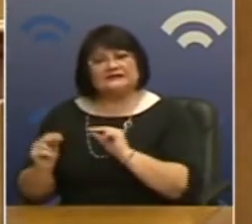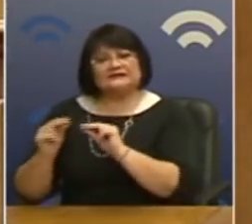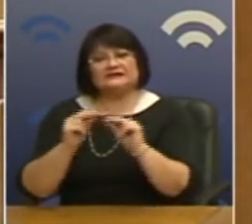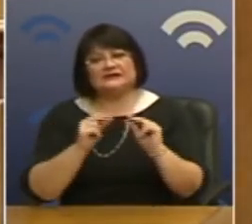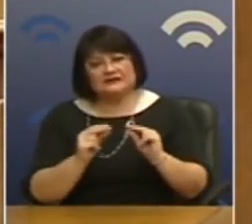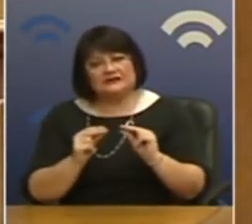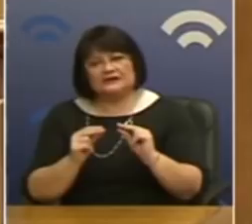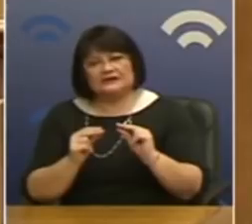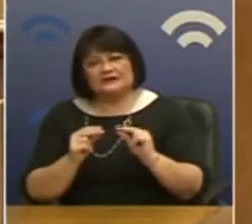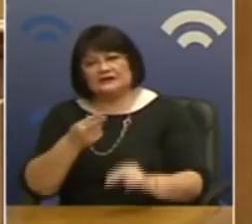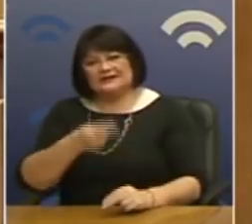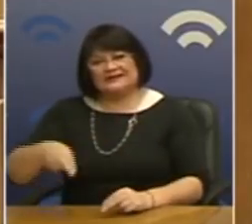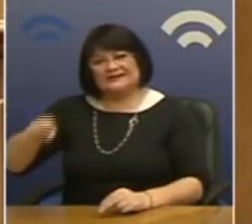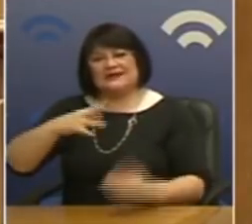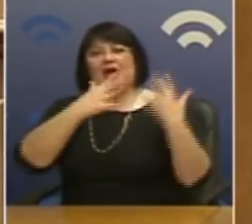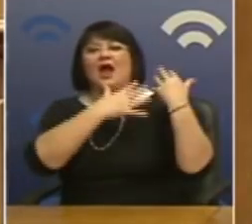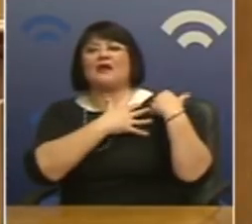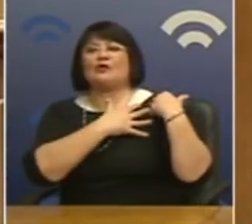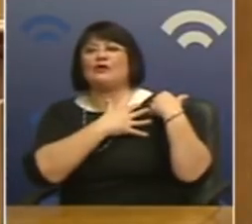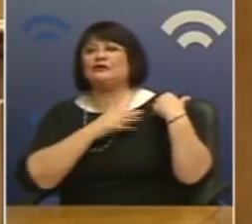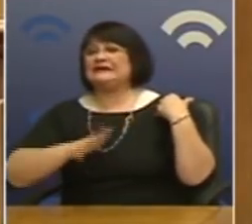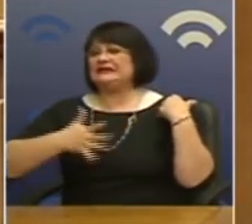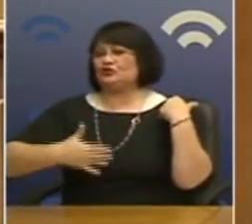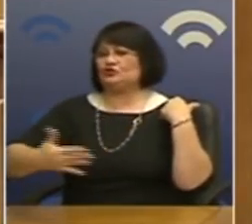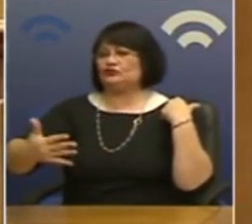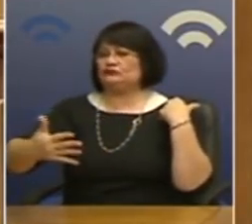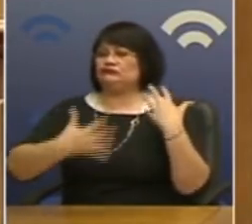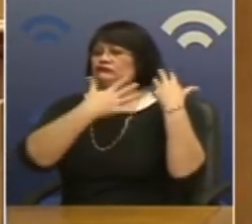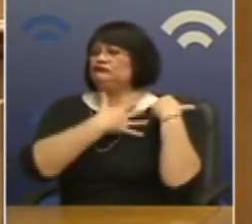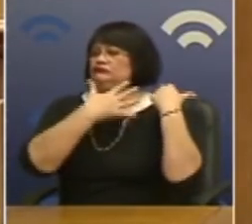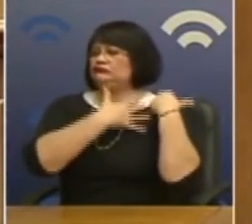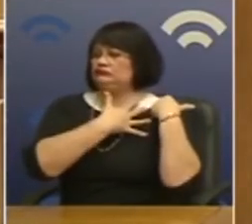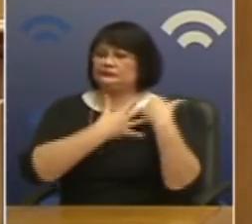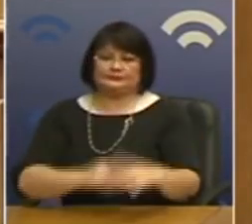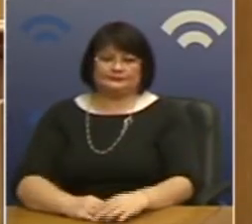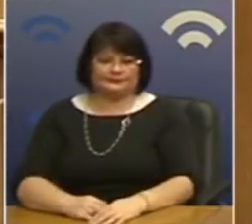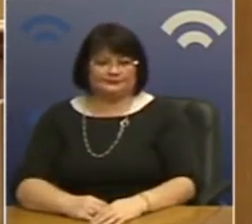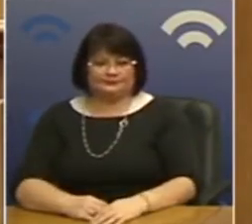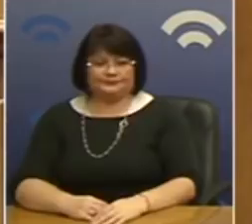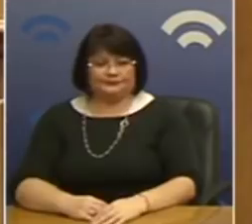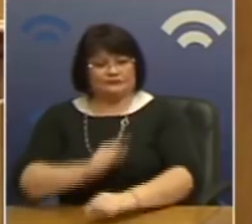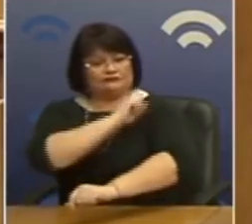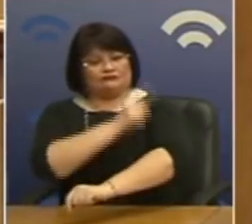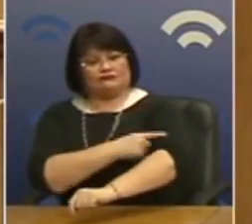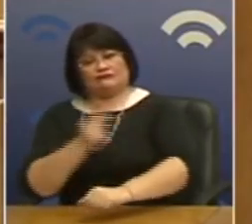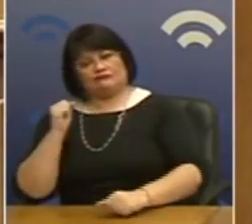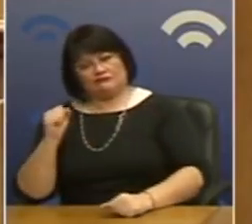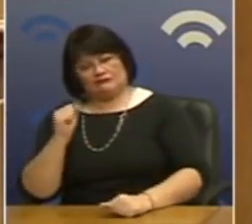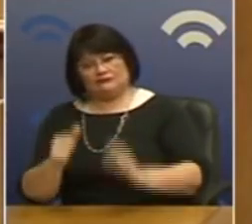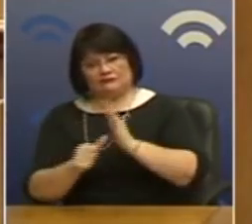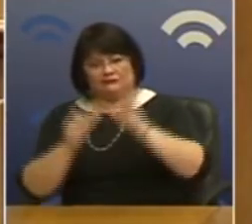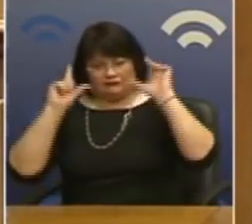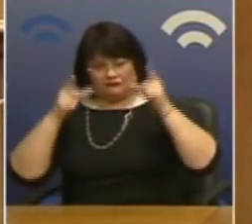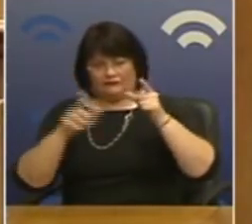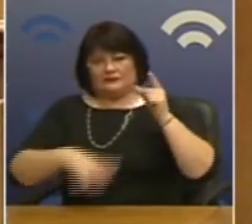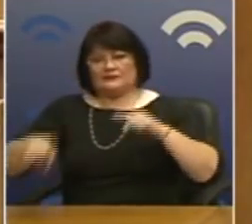για αύξηση αυτών των αρμοδιοτήτων στο μέλλον. Γιατί η ισχύς που θα προσέδιδε η γενική